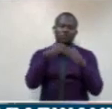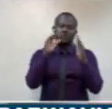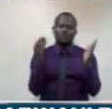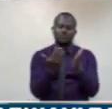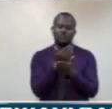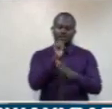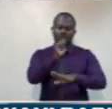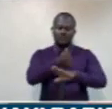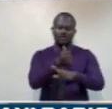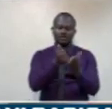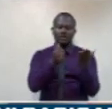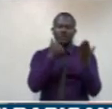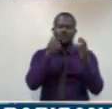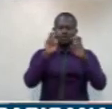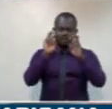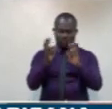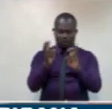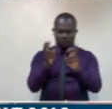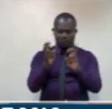mushya agiyeho nuko yavuze ko